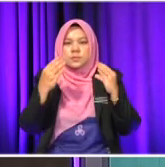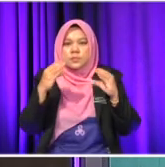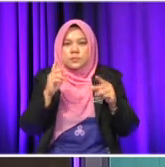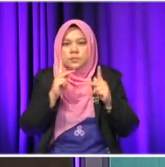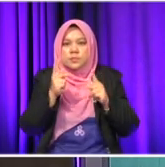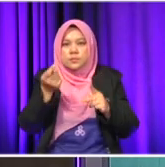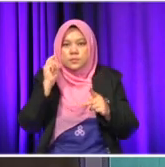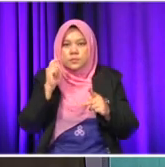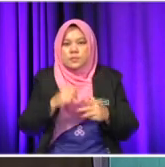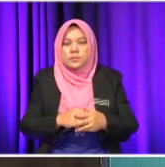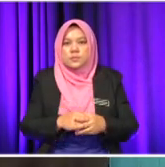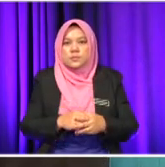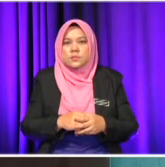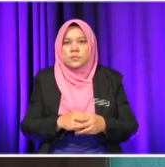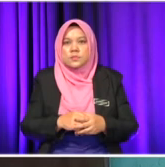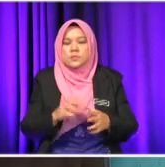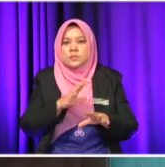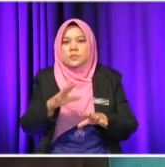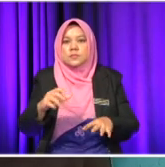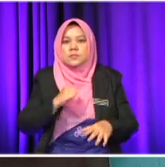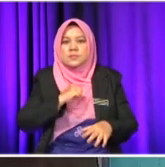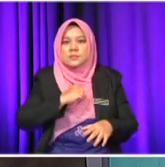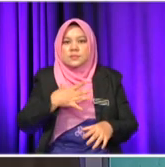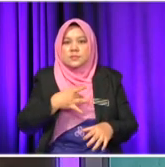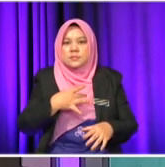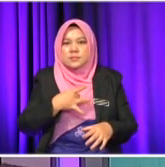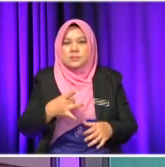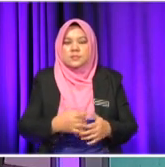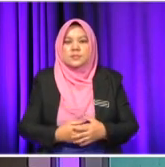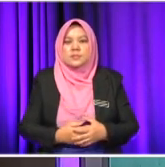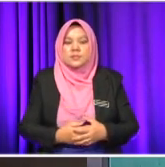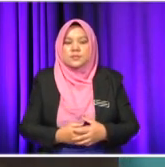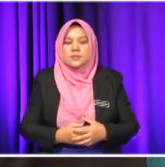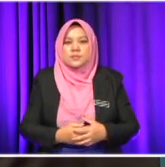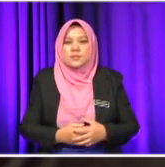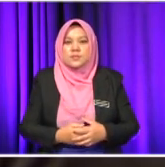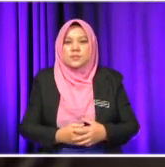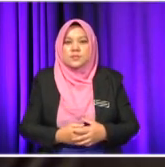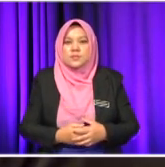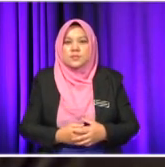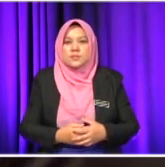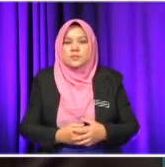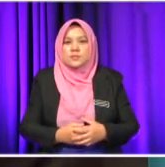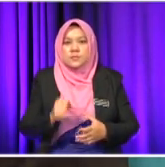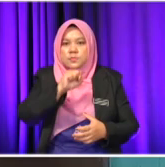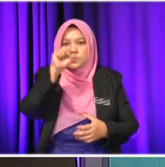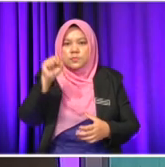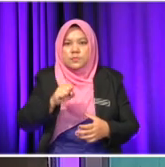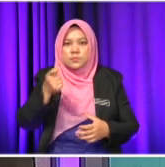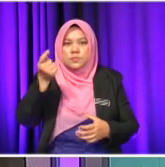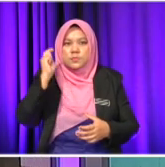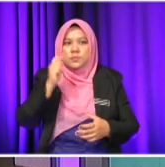kena masuk masuk akal jangan sok sendiri punya tawaran oke so untuk soal yang tadi